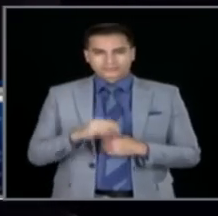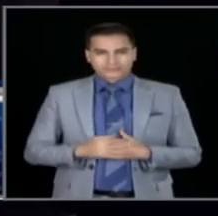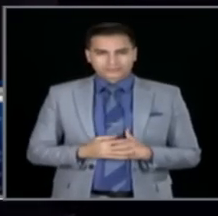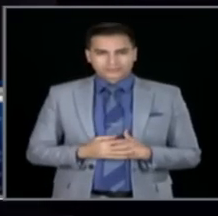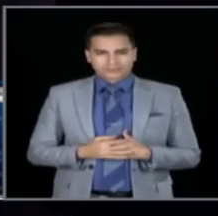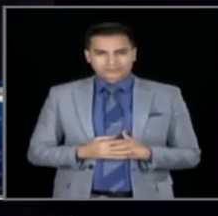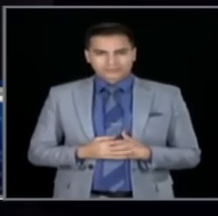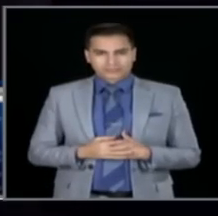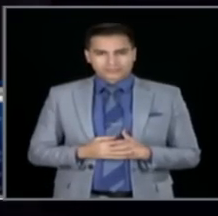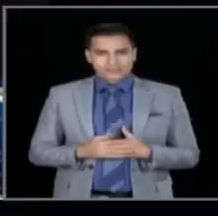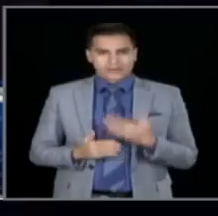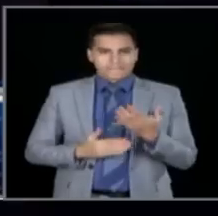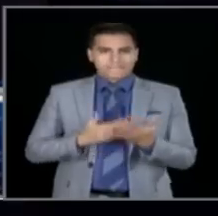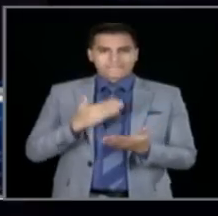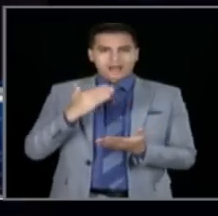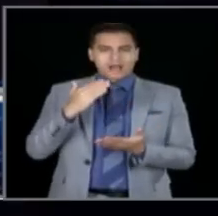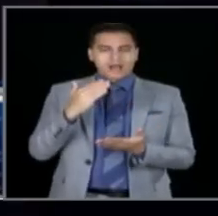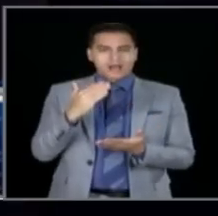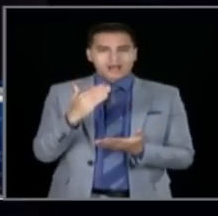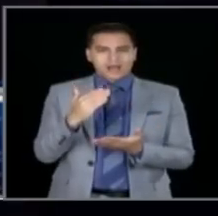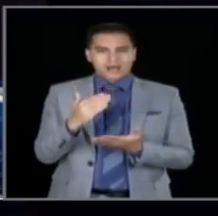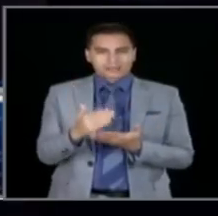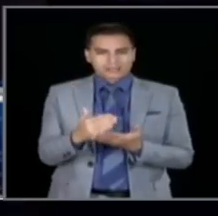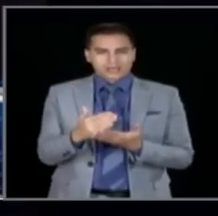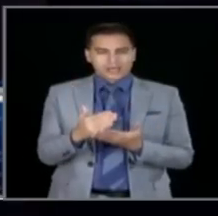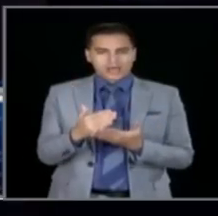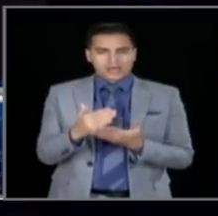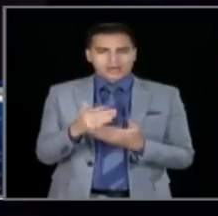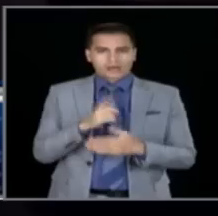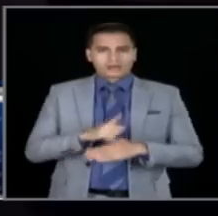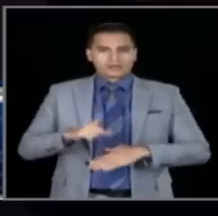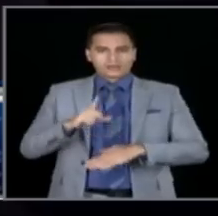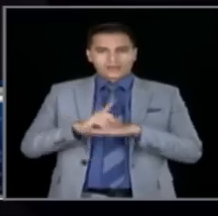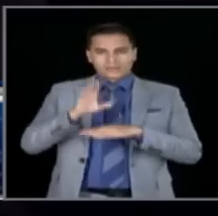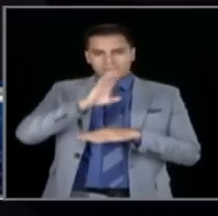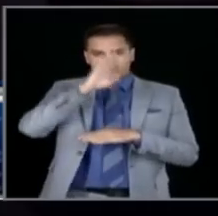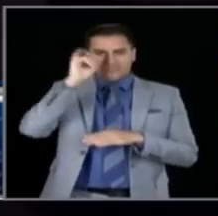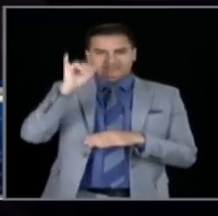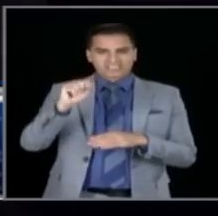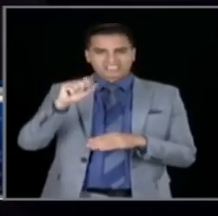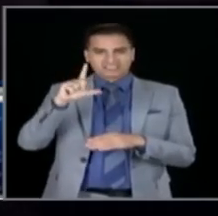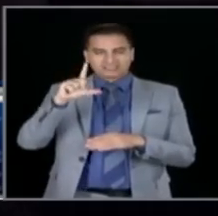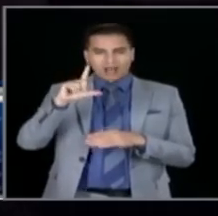واللي تم فيها الانقلاب على الملك فيصل الأول؟